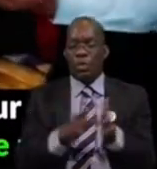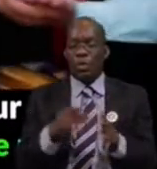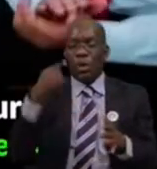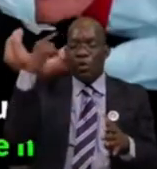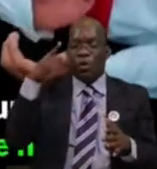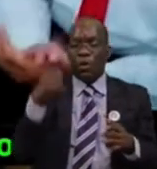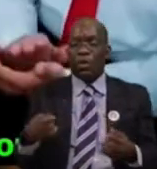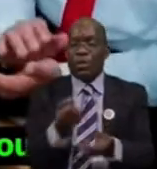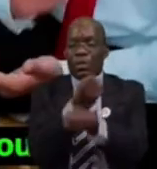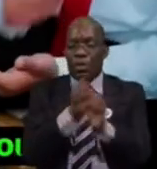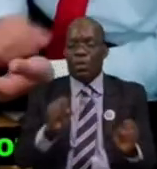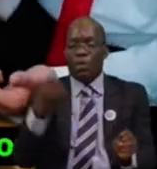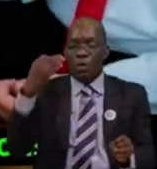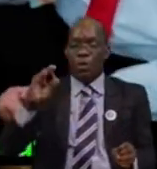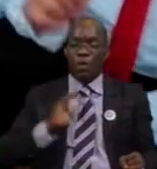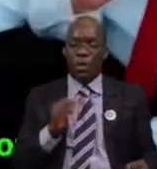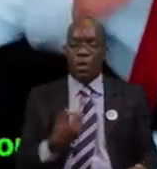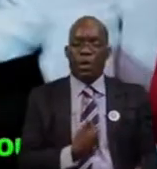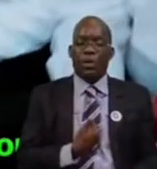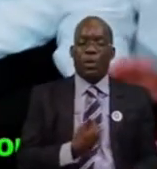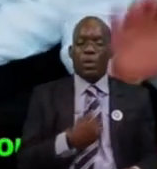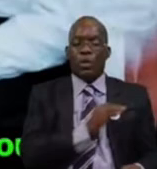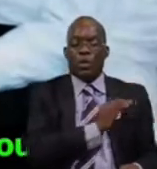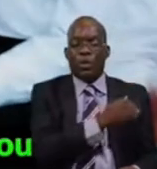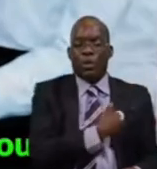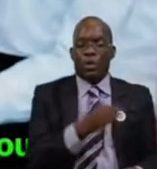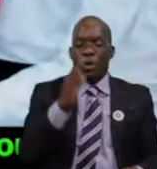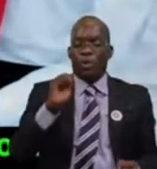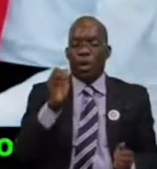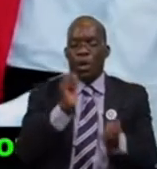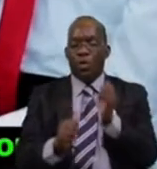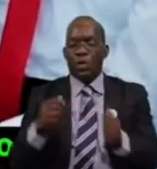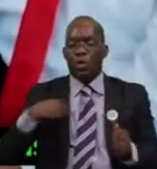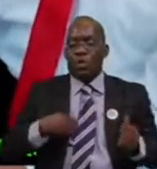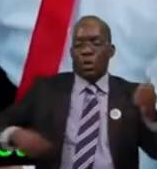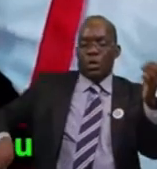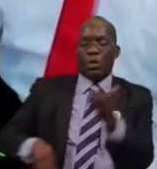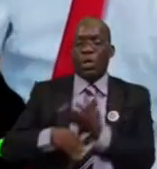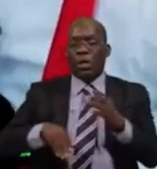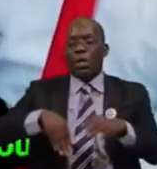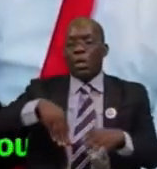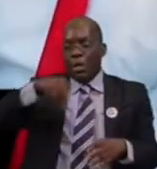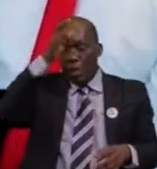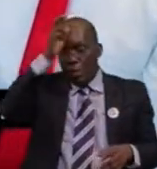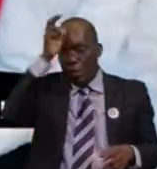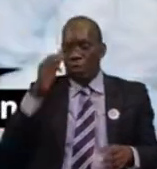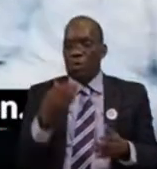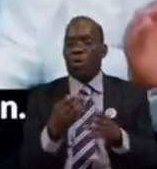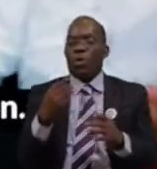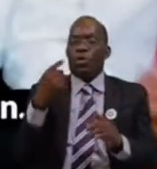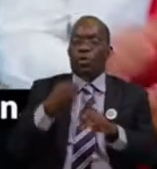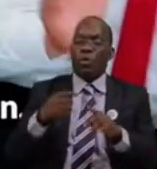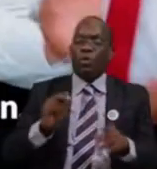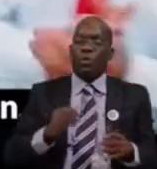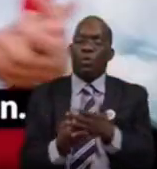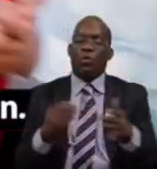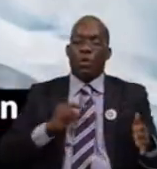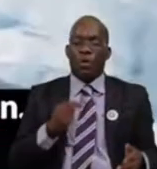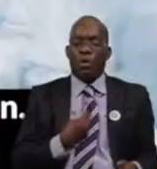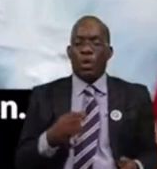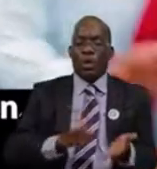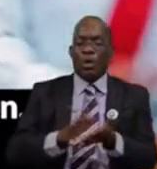فوزنا نطرد بإبليس من أمامنا. مجدا لاسمه